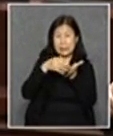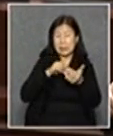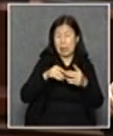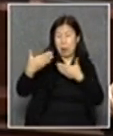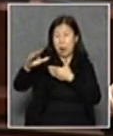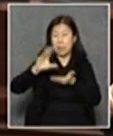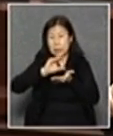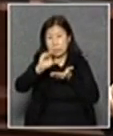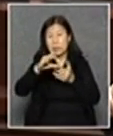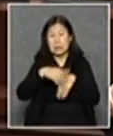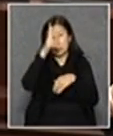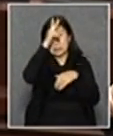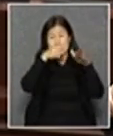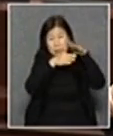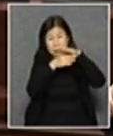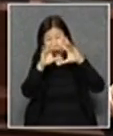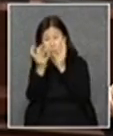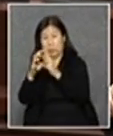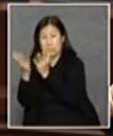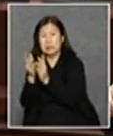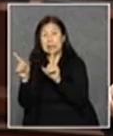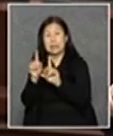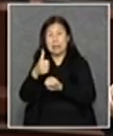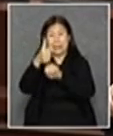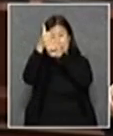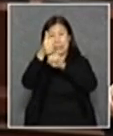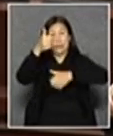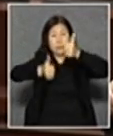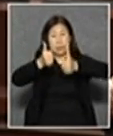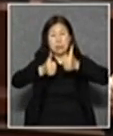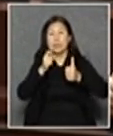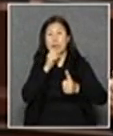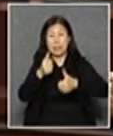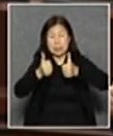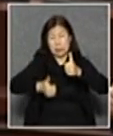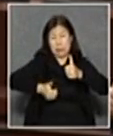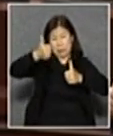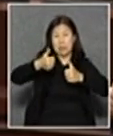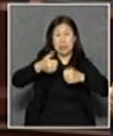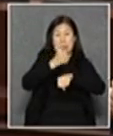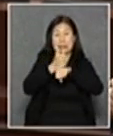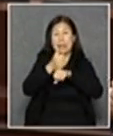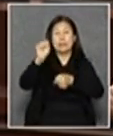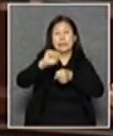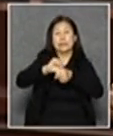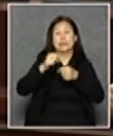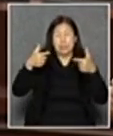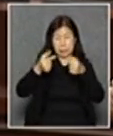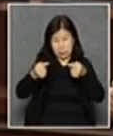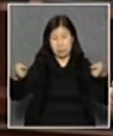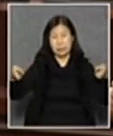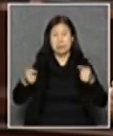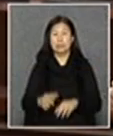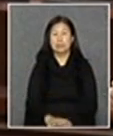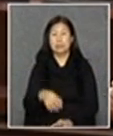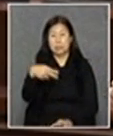政府各部門更加會着力支持這項賽事，賽事成功的機會就會更加大了。第